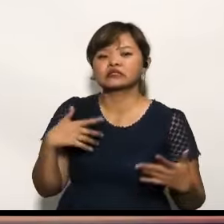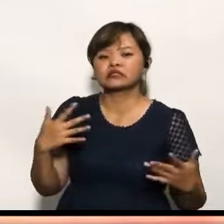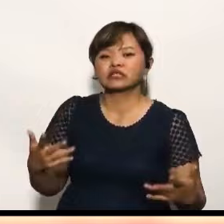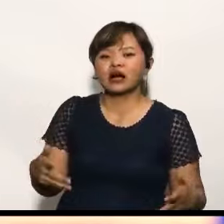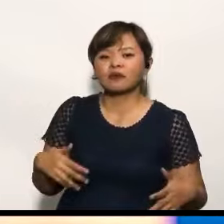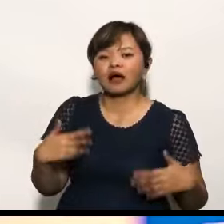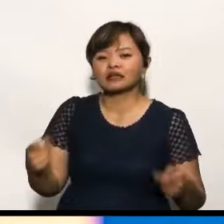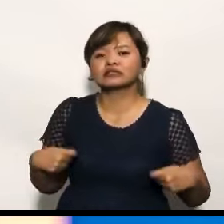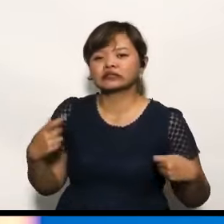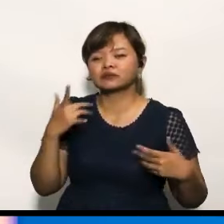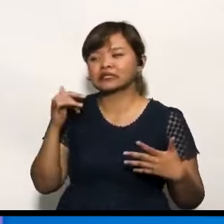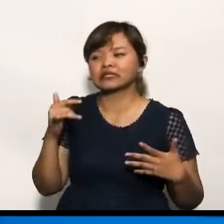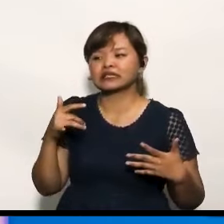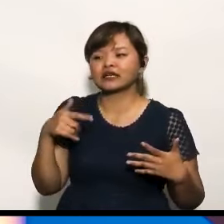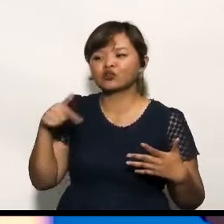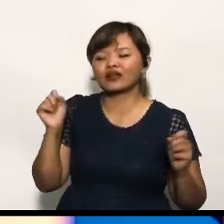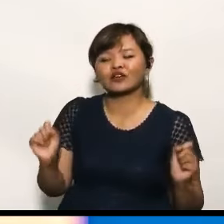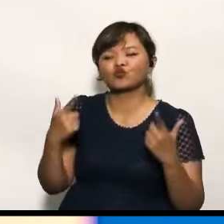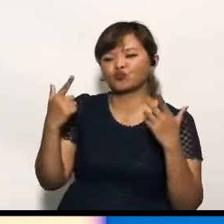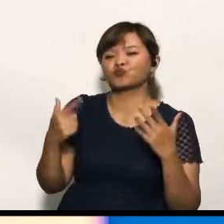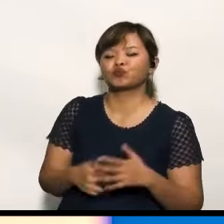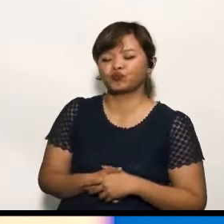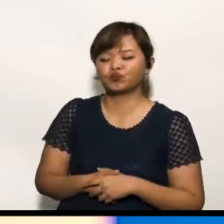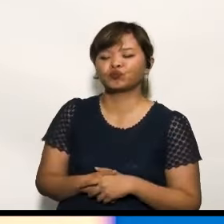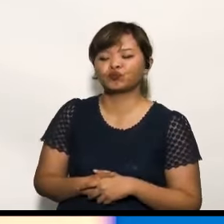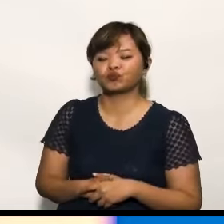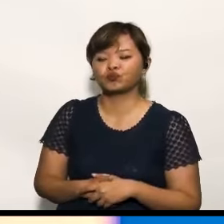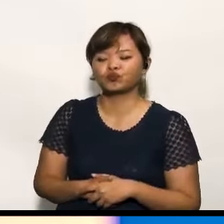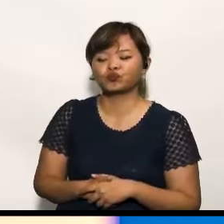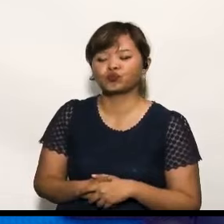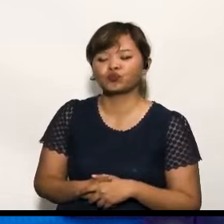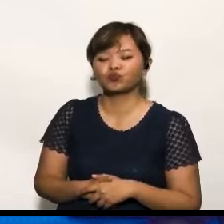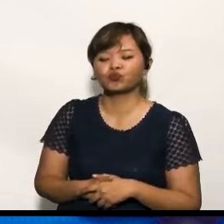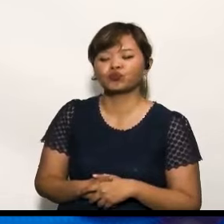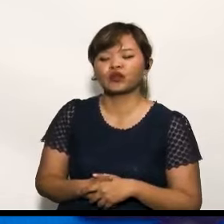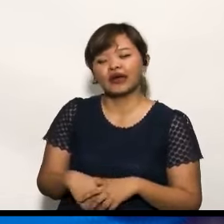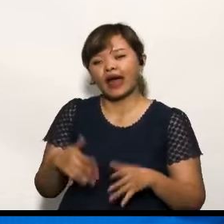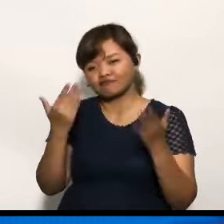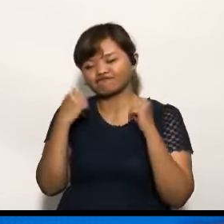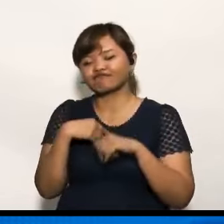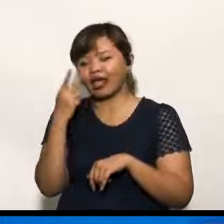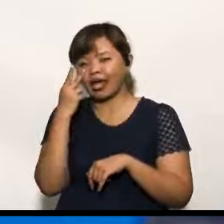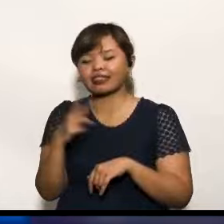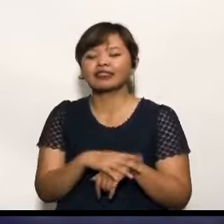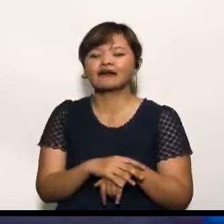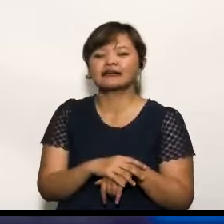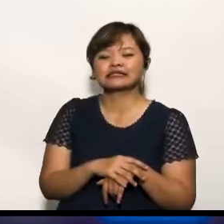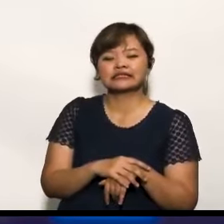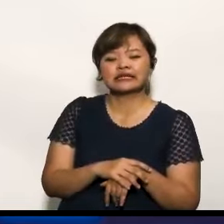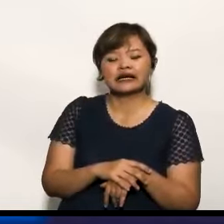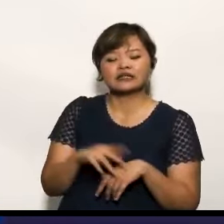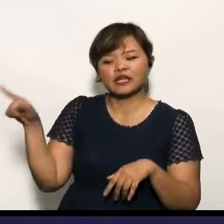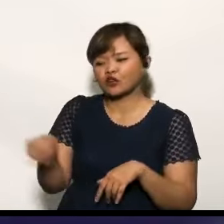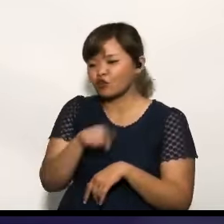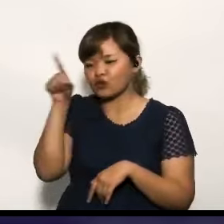program. It's life. Itu adalah kehidupan. Be a part of this. Ambil bagian daripada